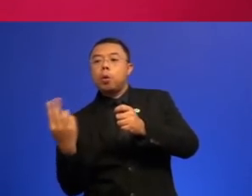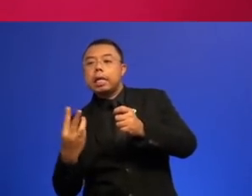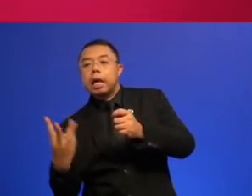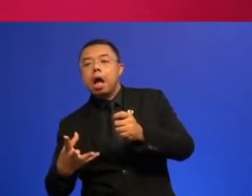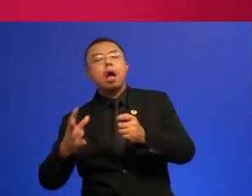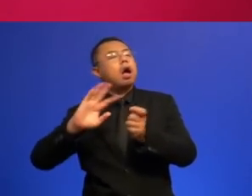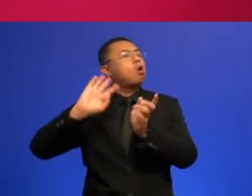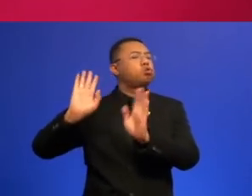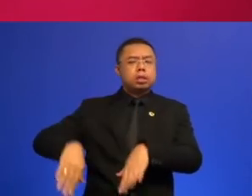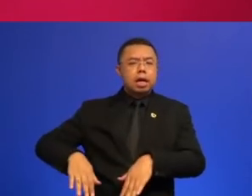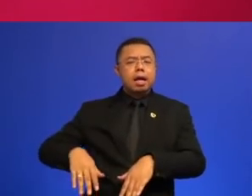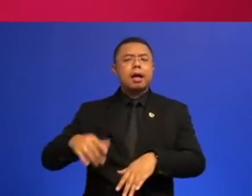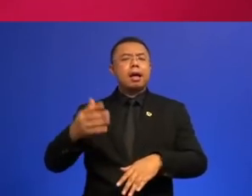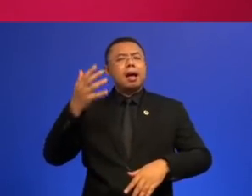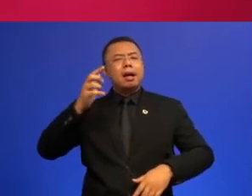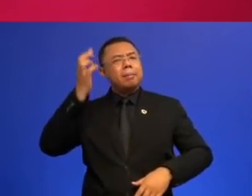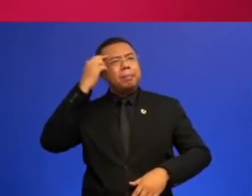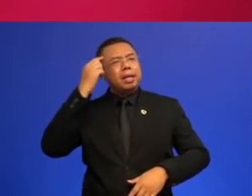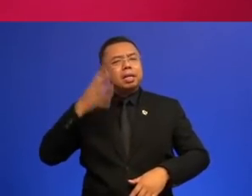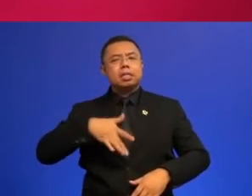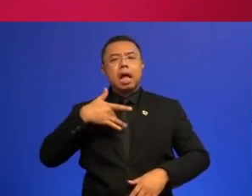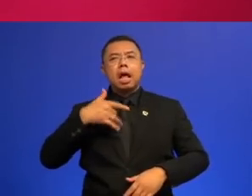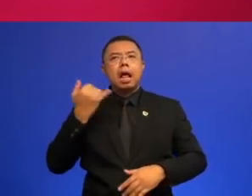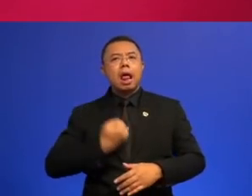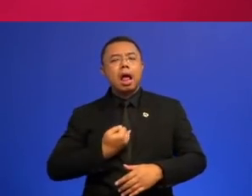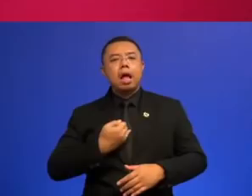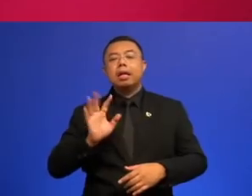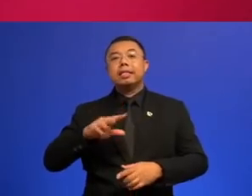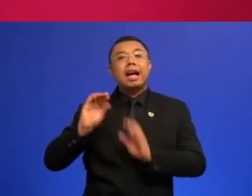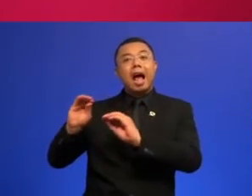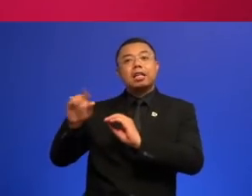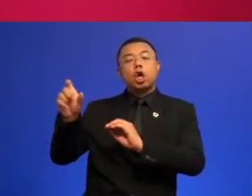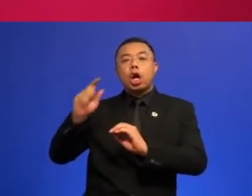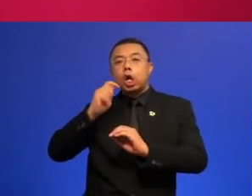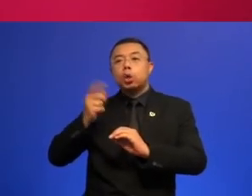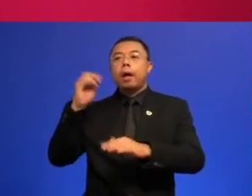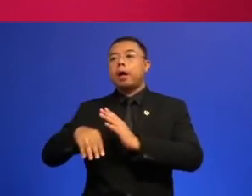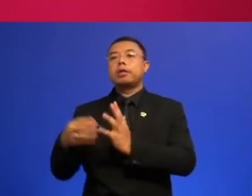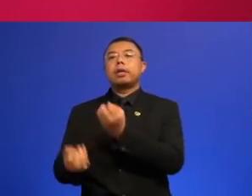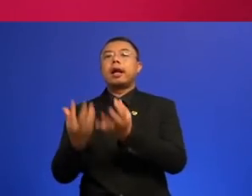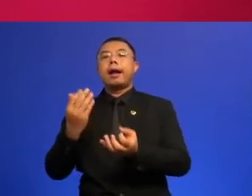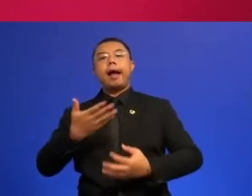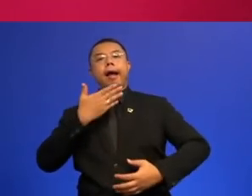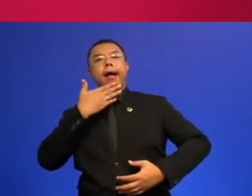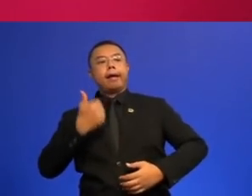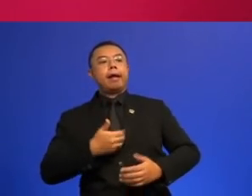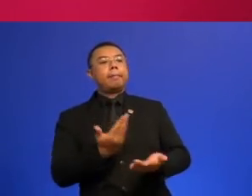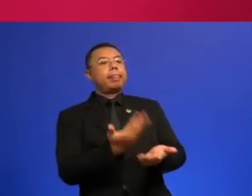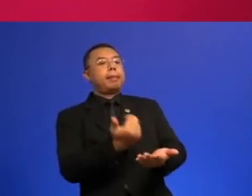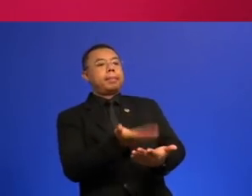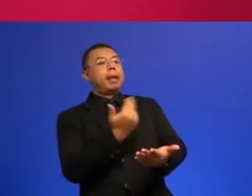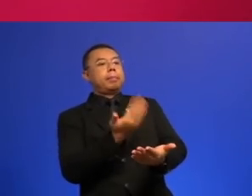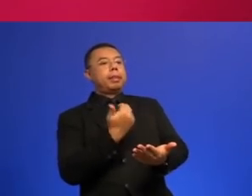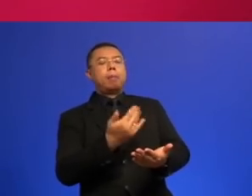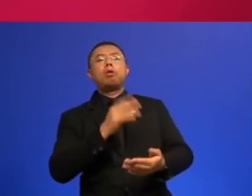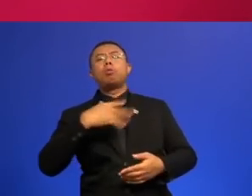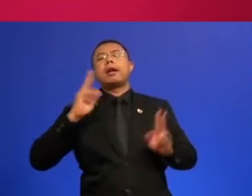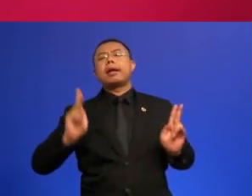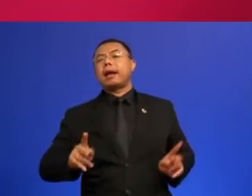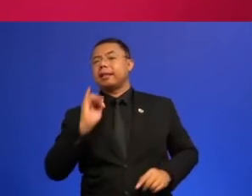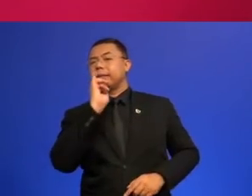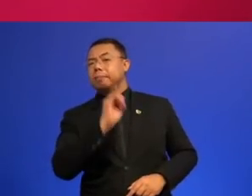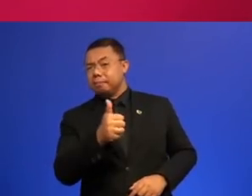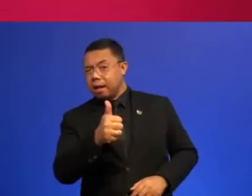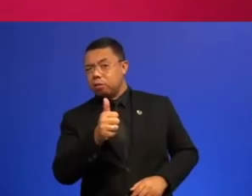bersalah. Jangan mendidik orang tua dari tuanya masuk neraka. Enak-enak aja dia minta, dan itu pun bukan karakter yang